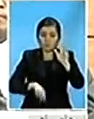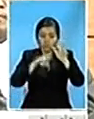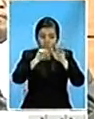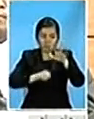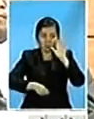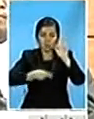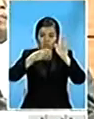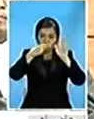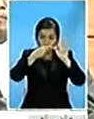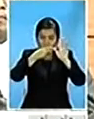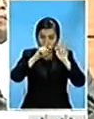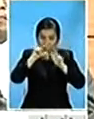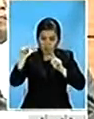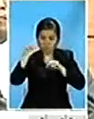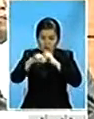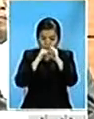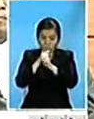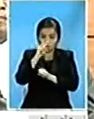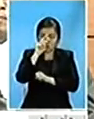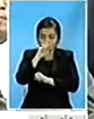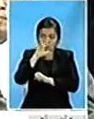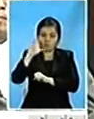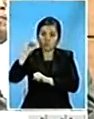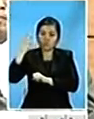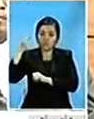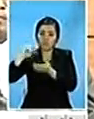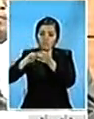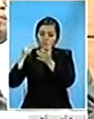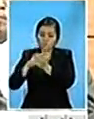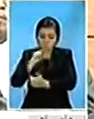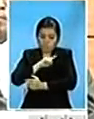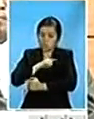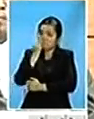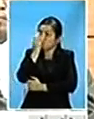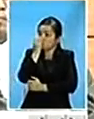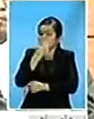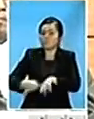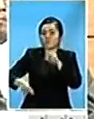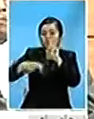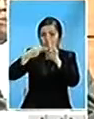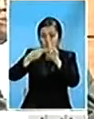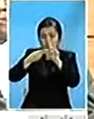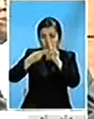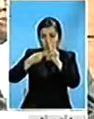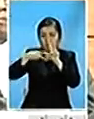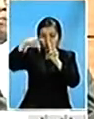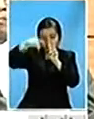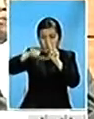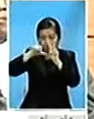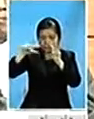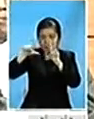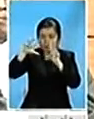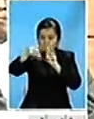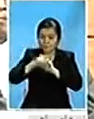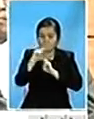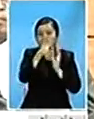กลางปี56นี้นะครับก็หมายถึงภาระดอกเบี้ยประมาณปีละ 12,000 ล้านบาทที่จะเป็นภาระภาษีของพี่น้องประชาชน